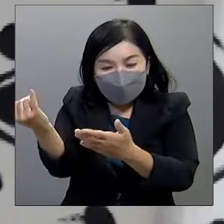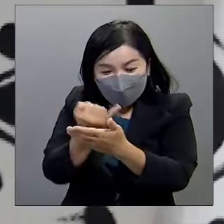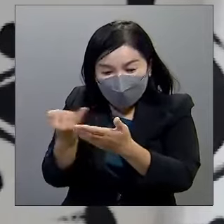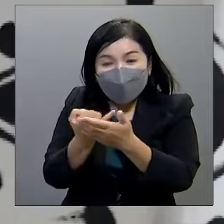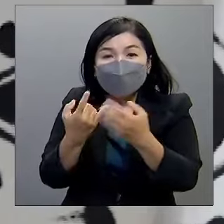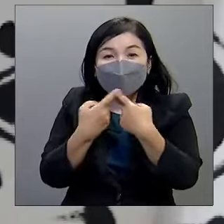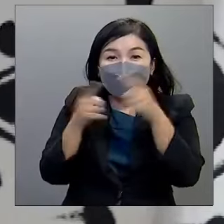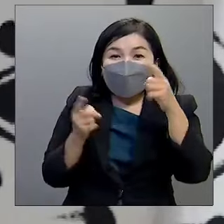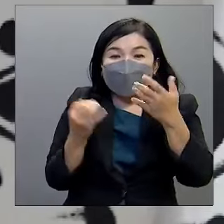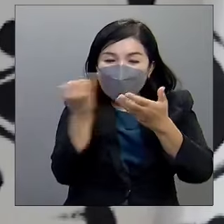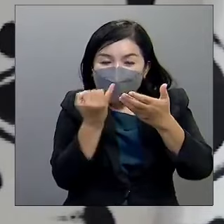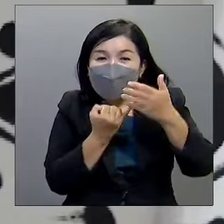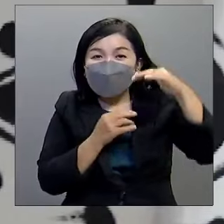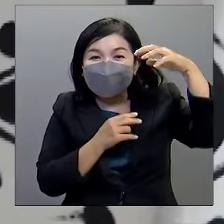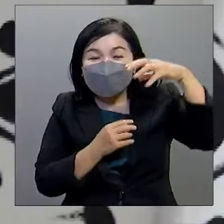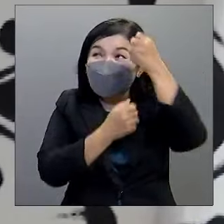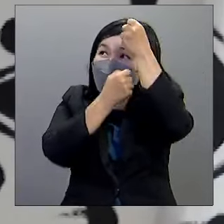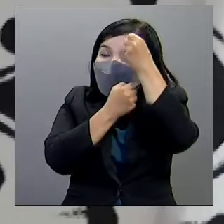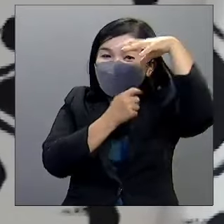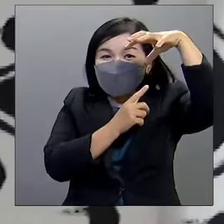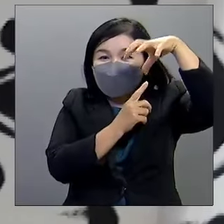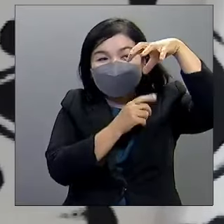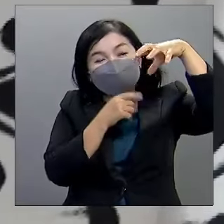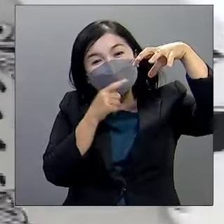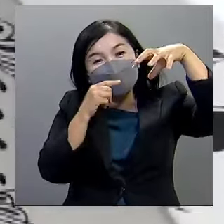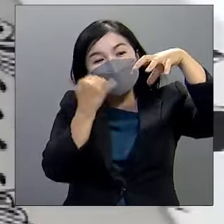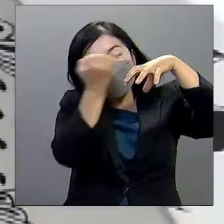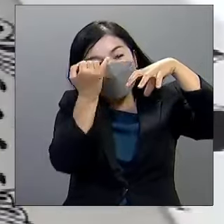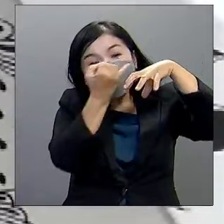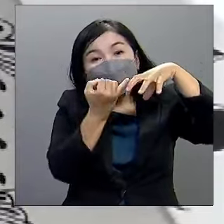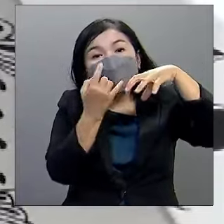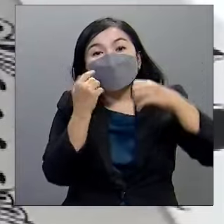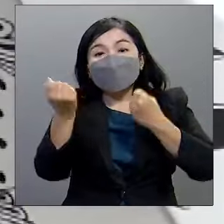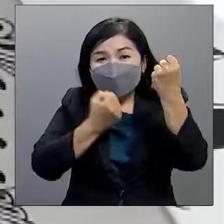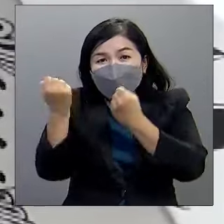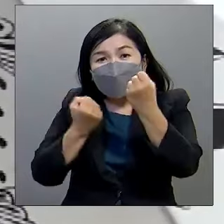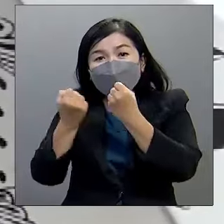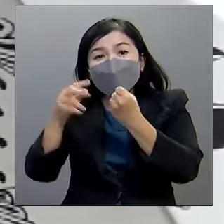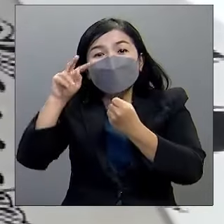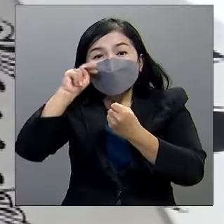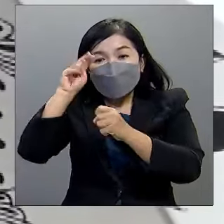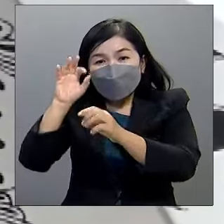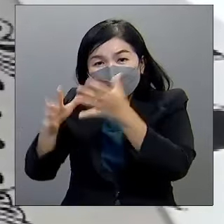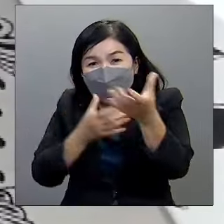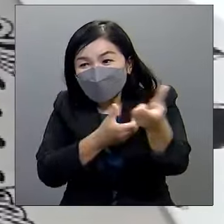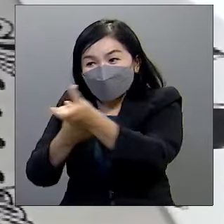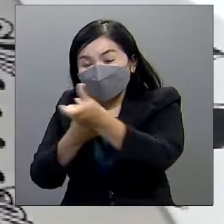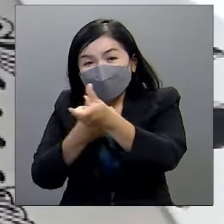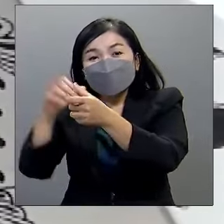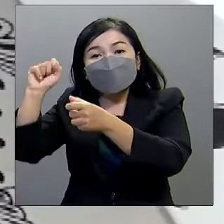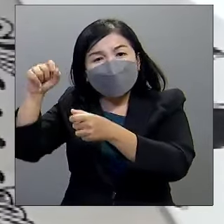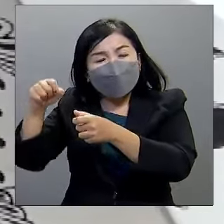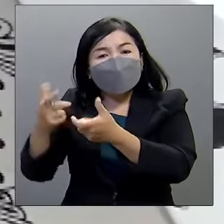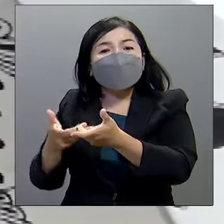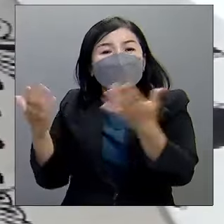นะคะไอเดียนี้ค่ะเป็นของคุณขวัญฉายมีสุขอาชีพหลักเป็นพนักงานขับรถดับเพลิงค่ะขององค์การบริหารส่วนตำบลไกรนอกอำ